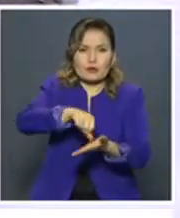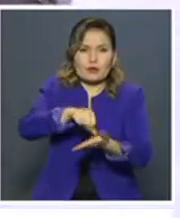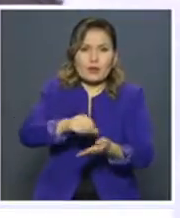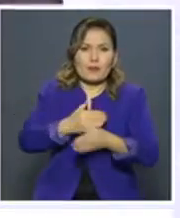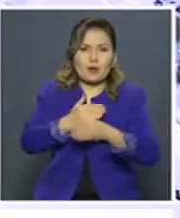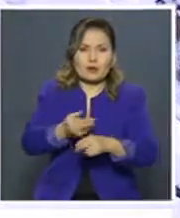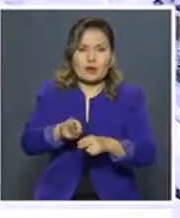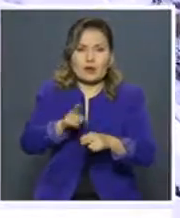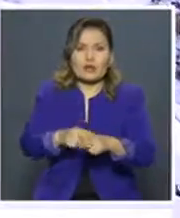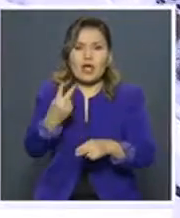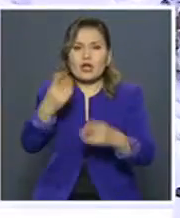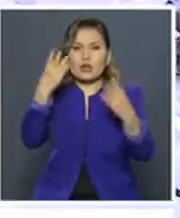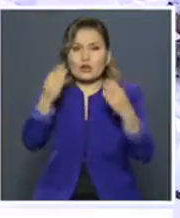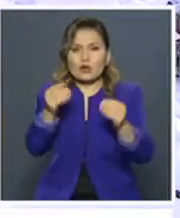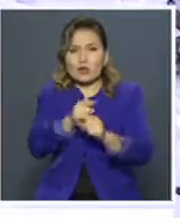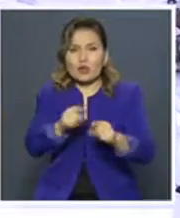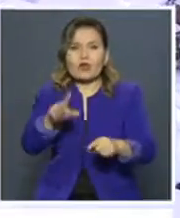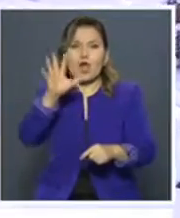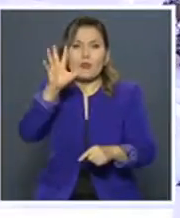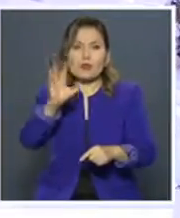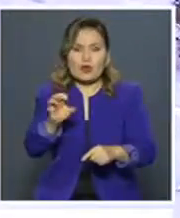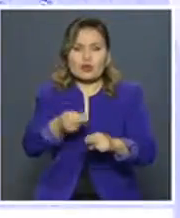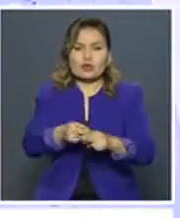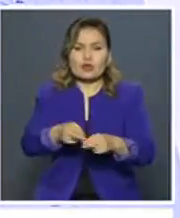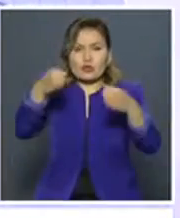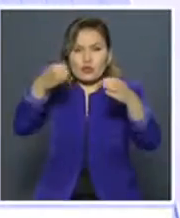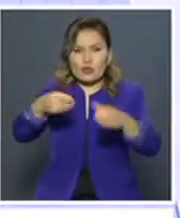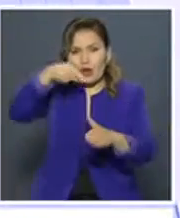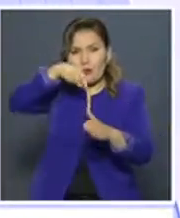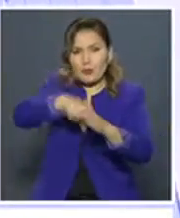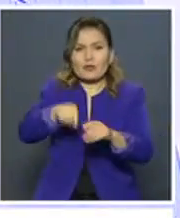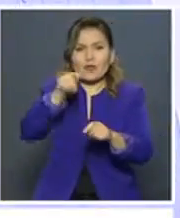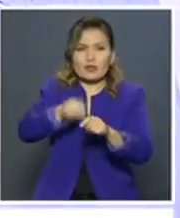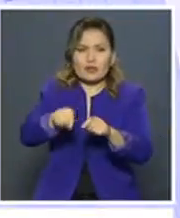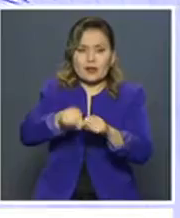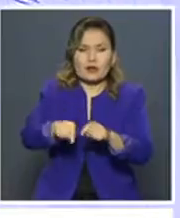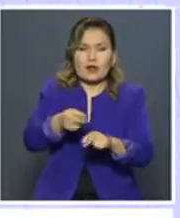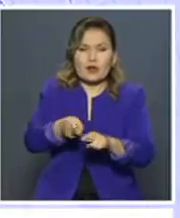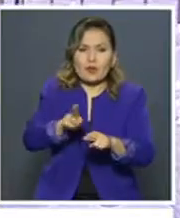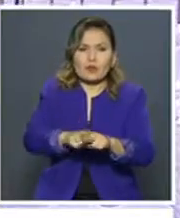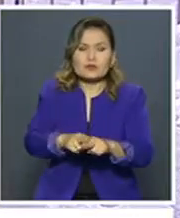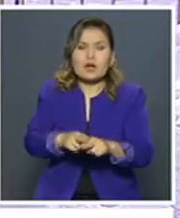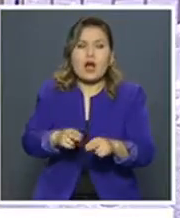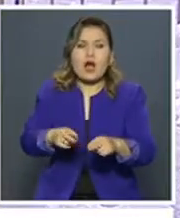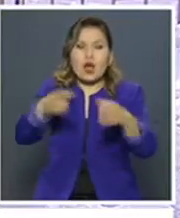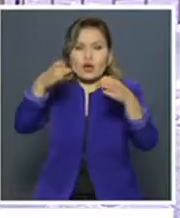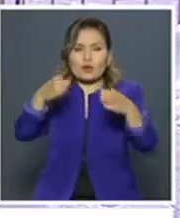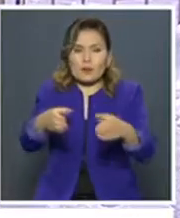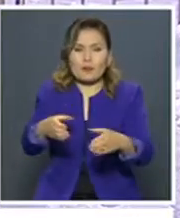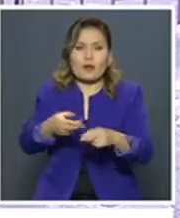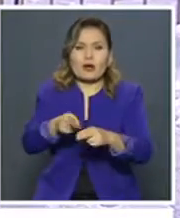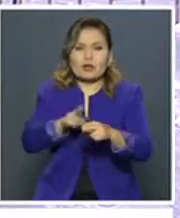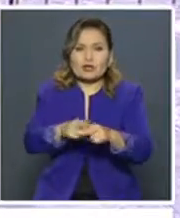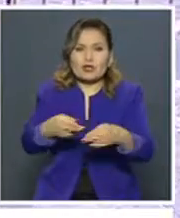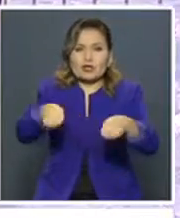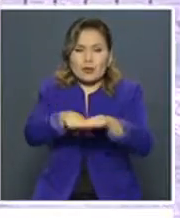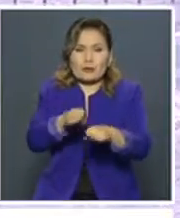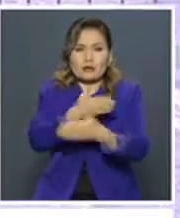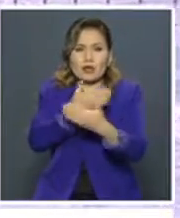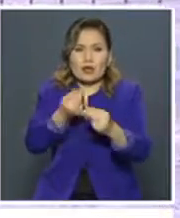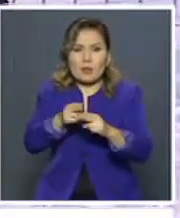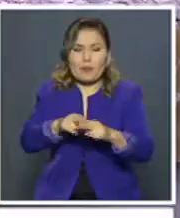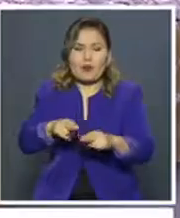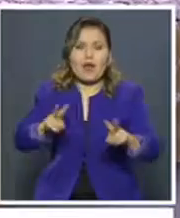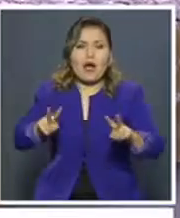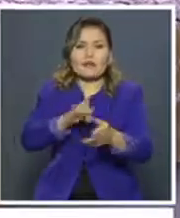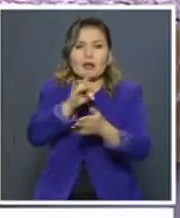атсалысуда. Олар екі күнің ішінде 500-дей шұңқырды тексеріп, 100-нің талапқа сай жабылмаған тіркелген. Елордалық жастар Лесозавод ауданы